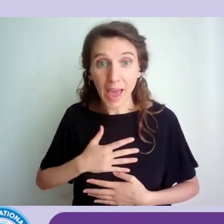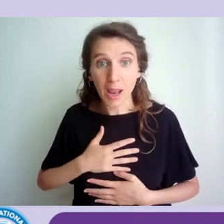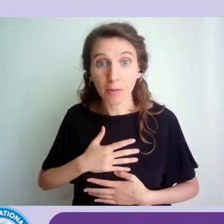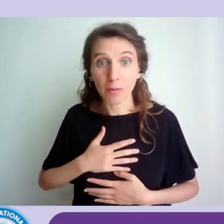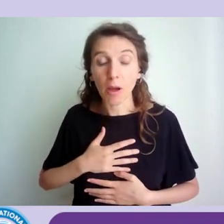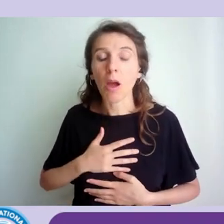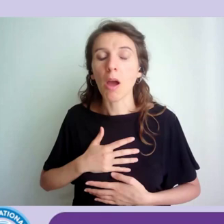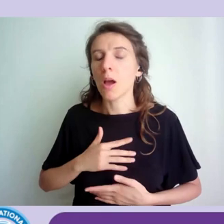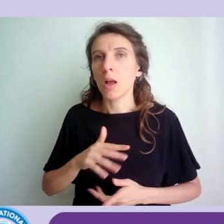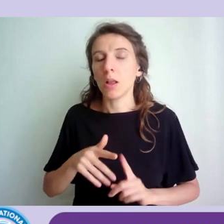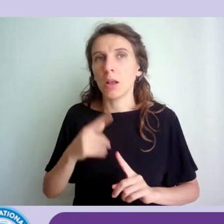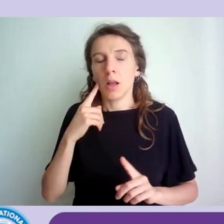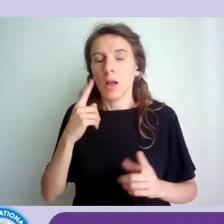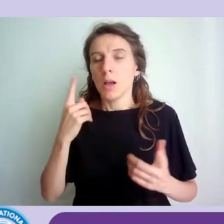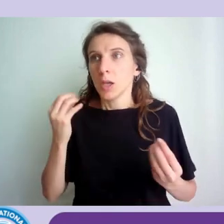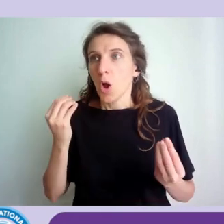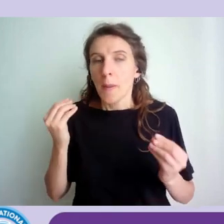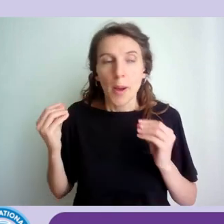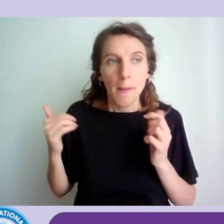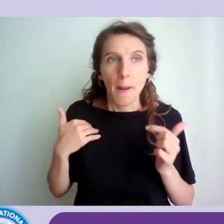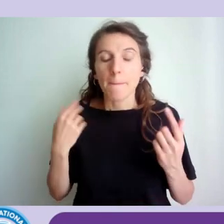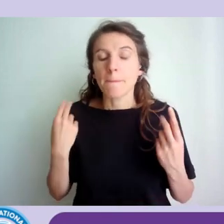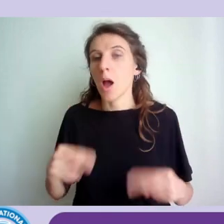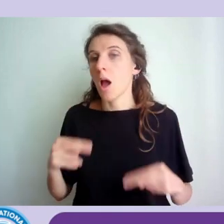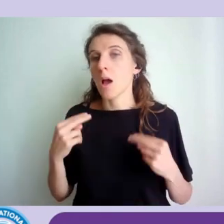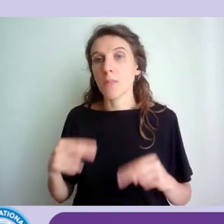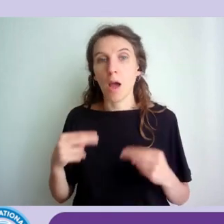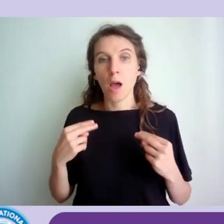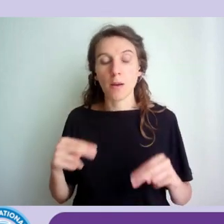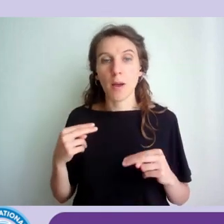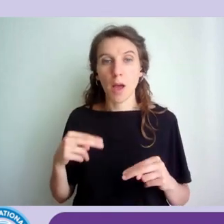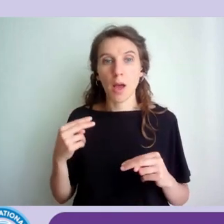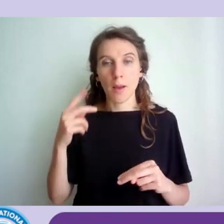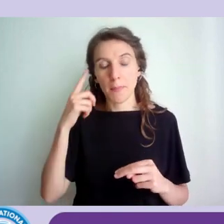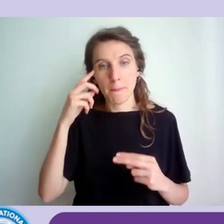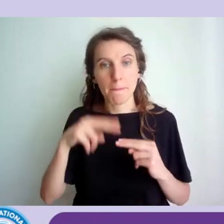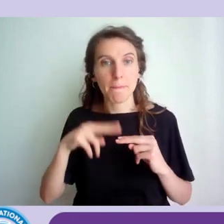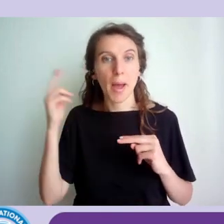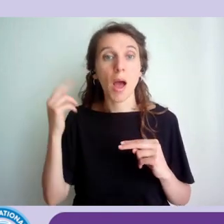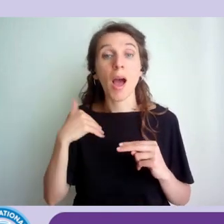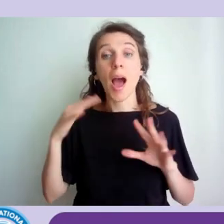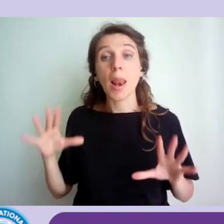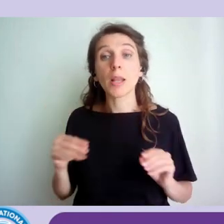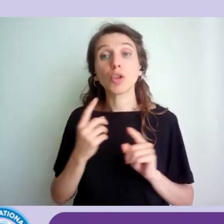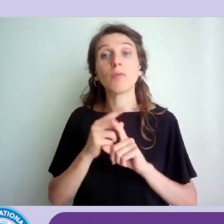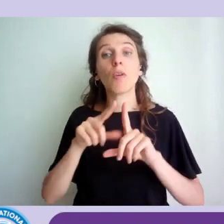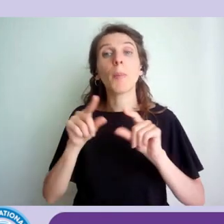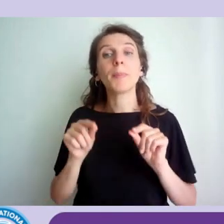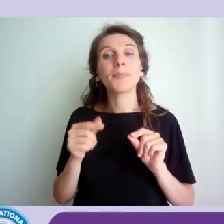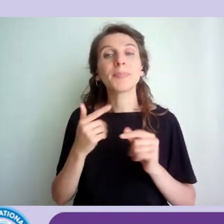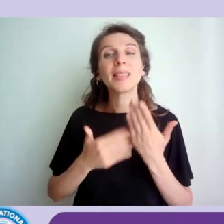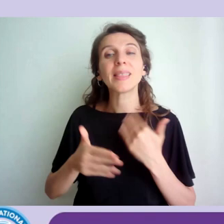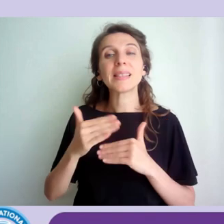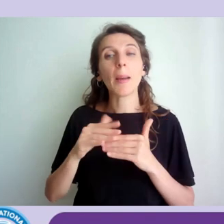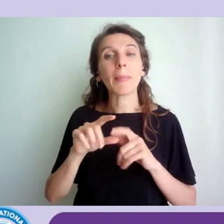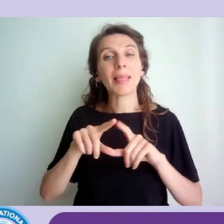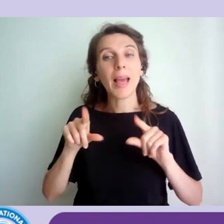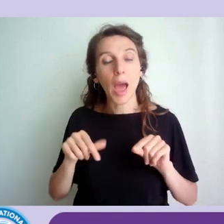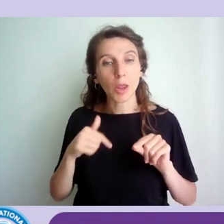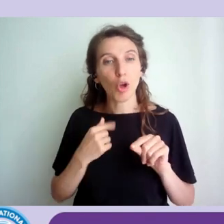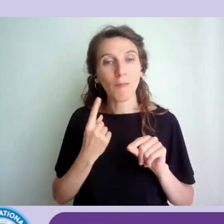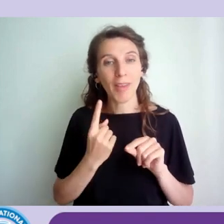diventa statti Io all'inizio quando dovevo fare la domanda la richiesta ad esempio per la disability card prima che la